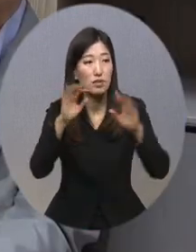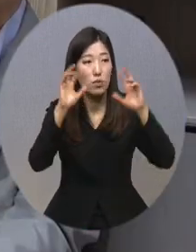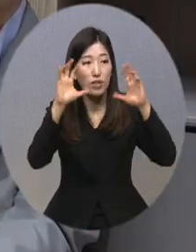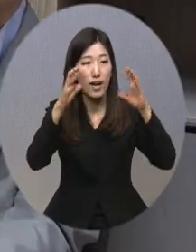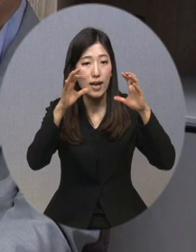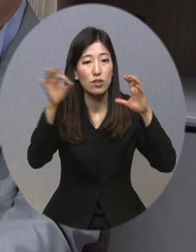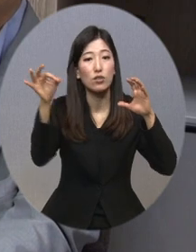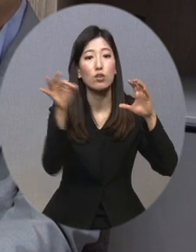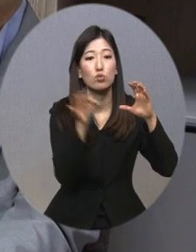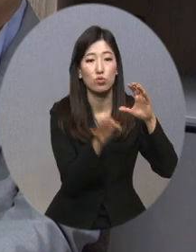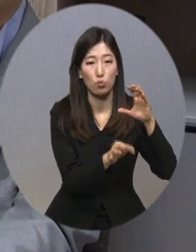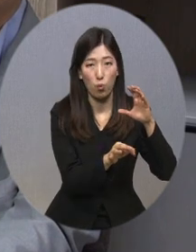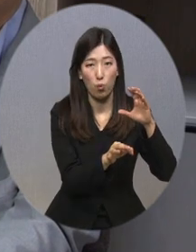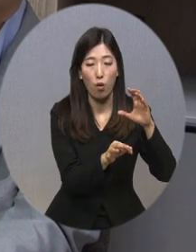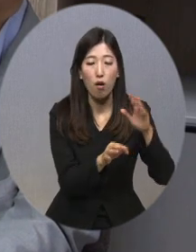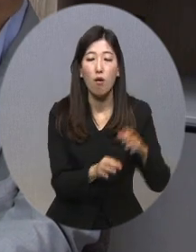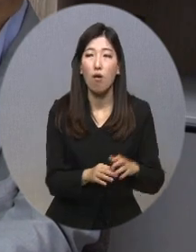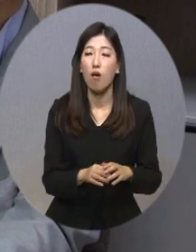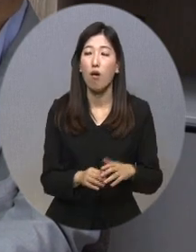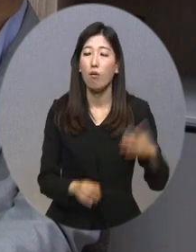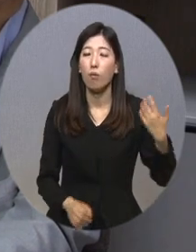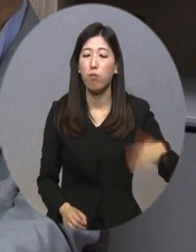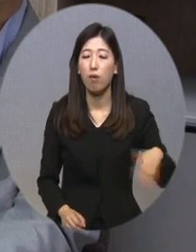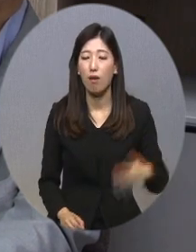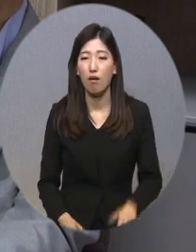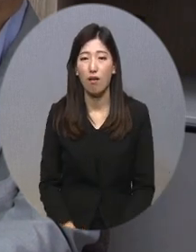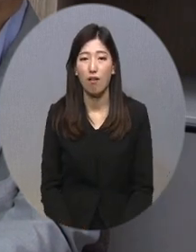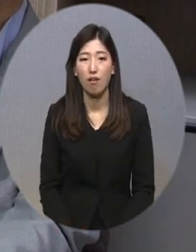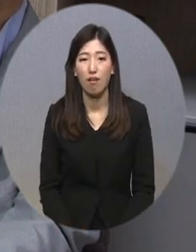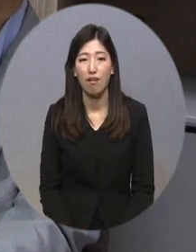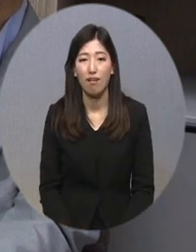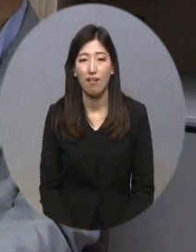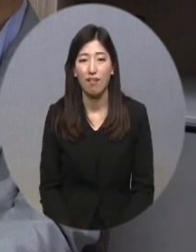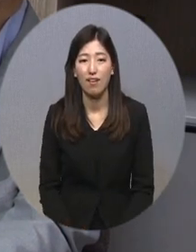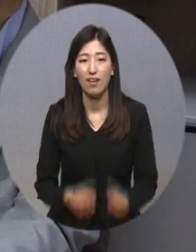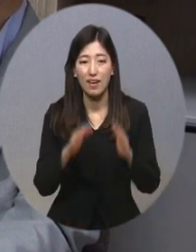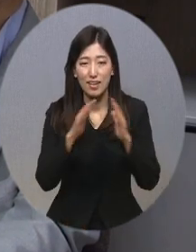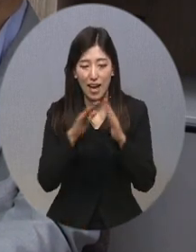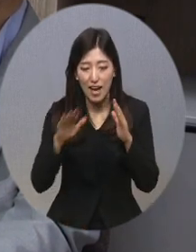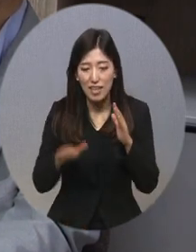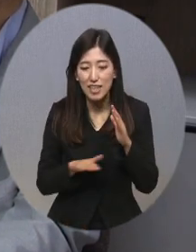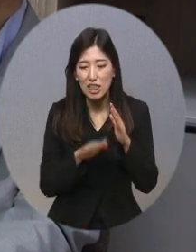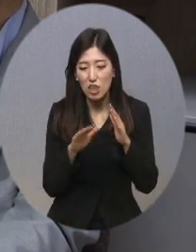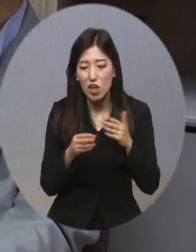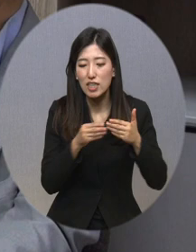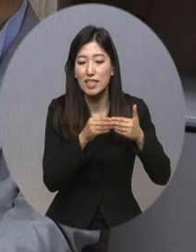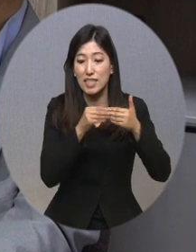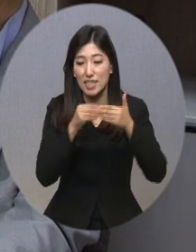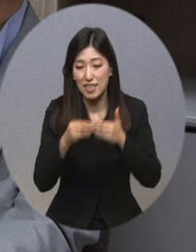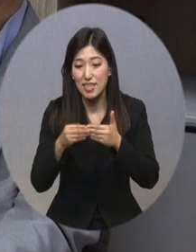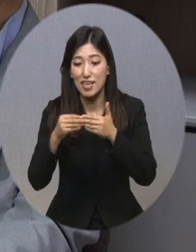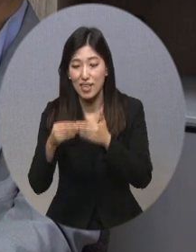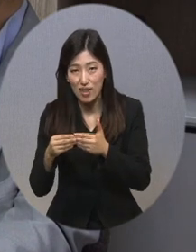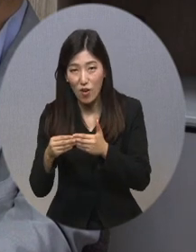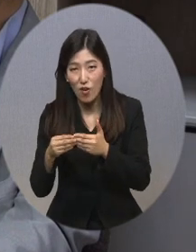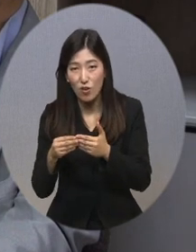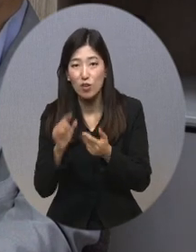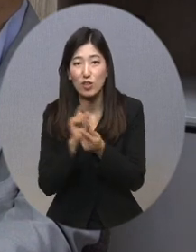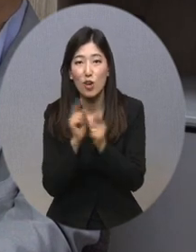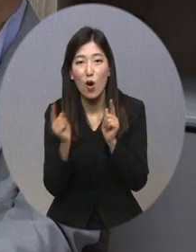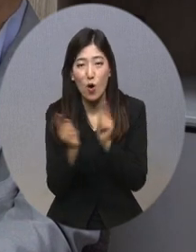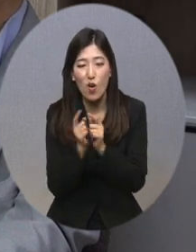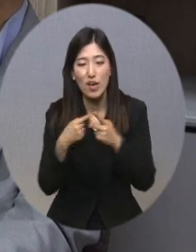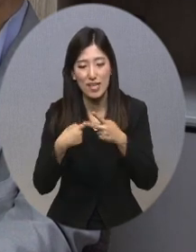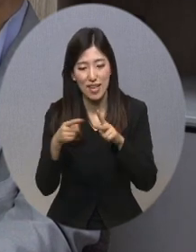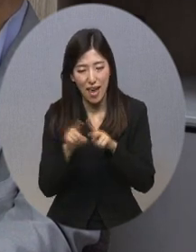그 정말 중요한 걸 하고 있다고 생각을 해요. 예. 가정을 어떤 이끌어 나가는 그런 능력도 배워야 되거든요. 그죠? 기술도.